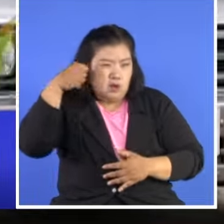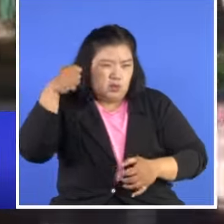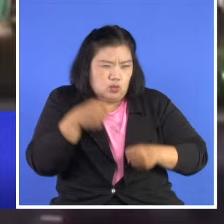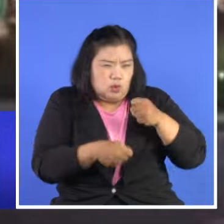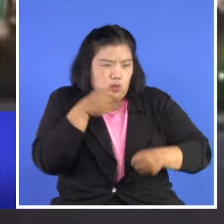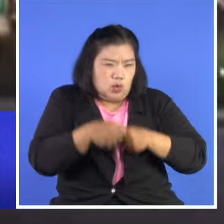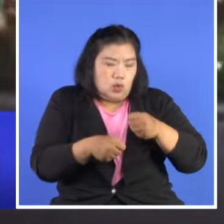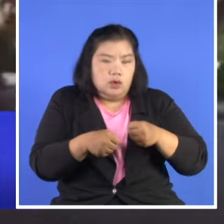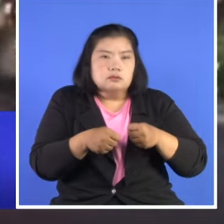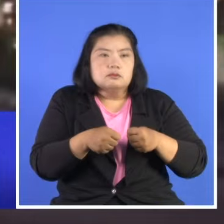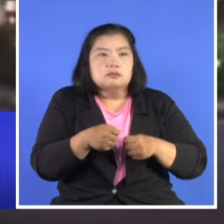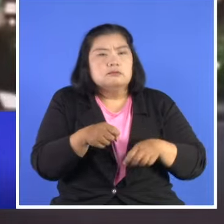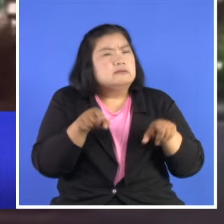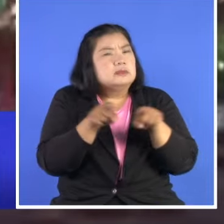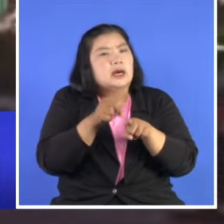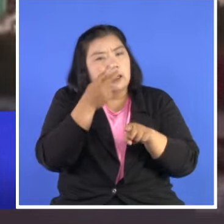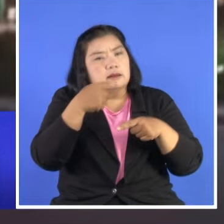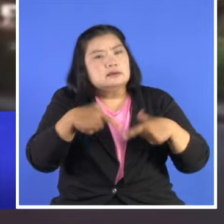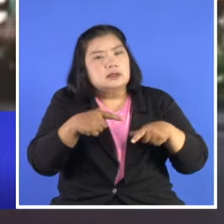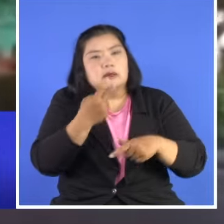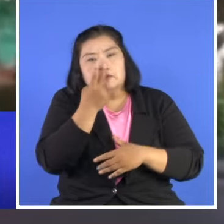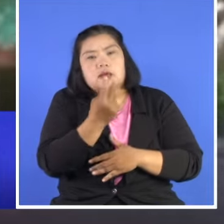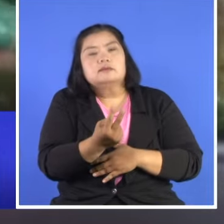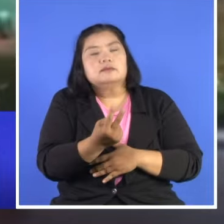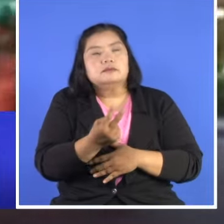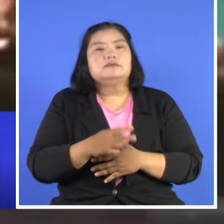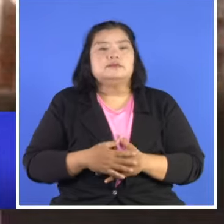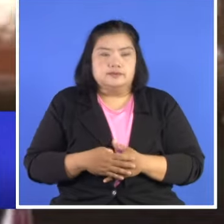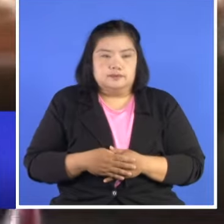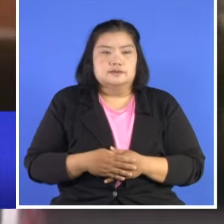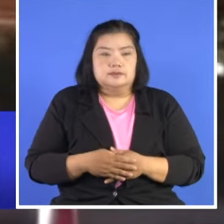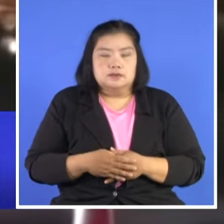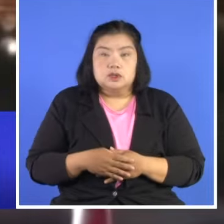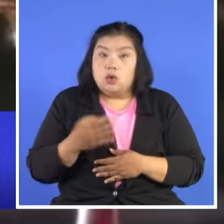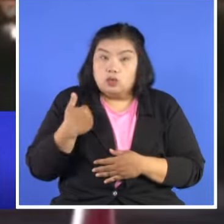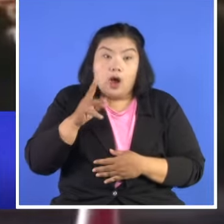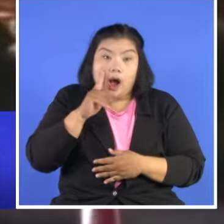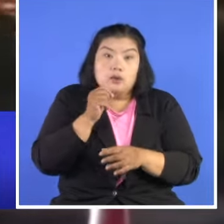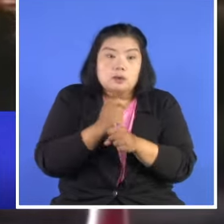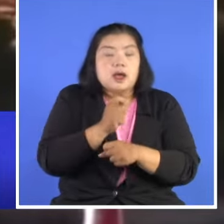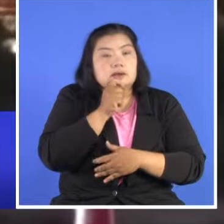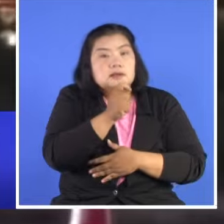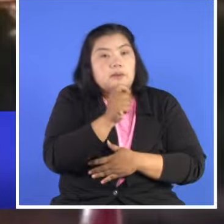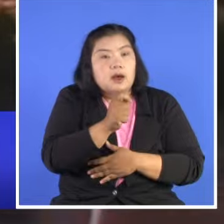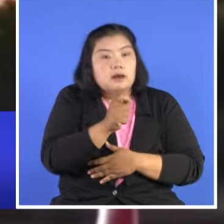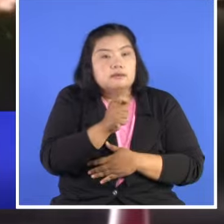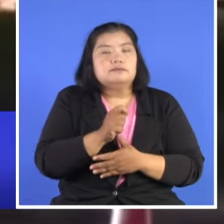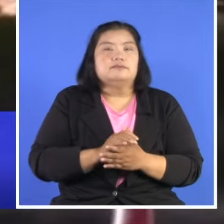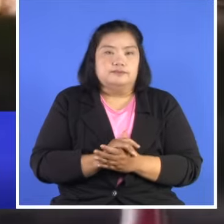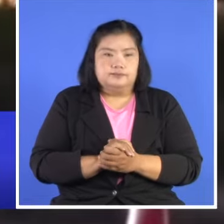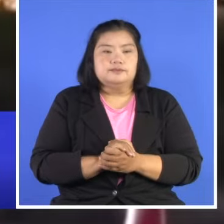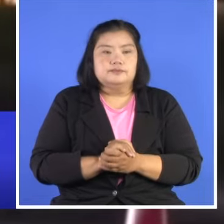ตามคลิปเลยครับฟังเสียงนักข่าวคุยกับกลุ่มวินที่อยู่ในพื้นที่หน้าห้างเซ็นทรัล